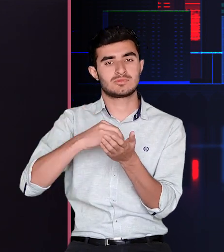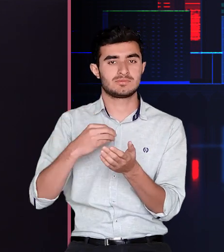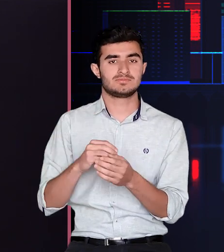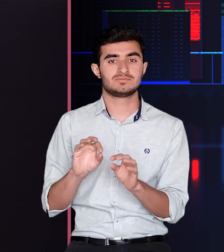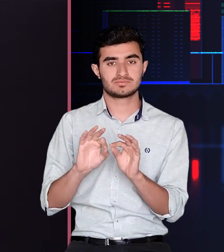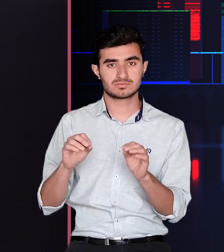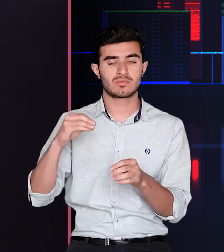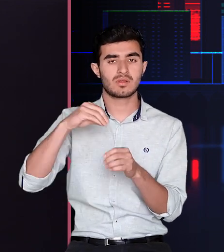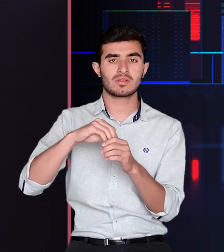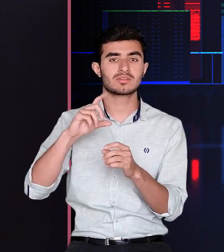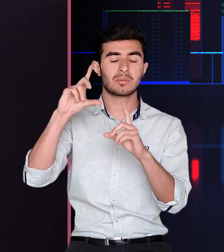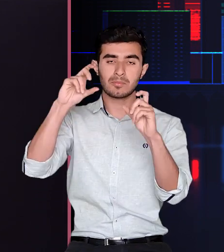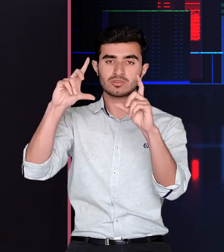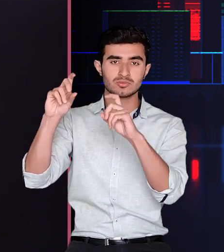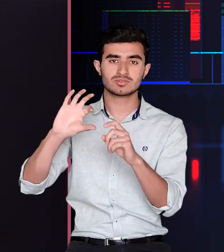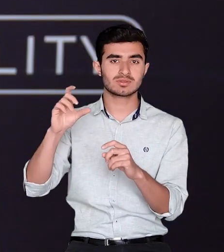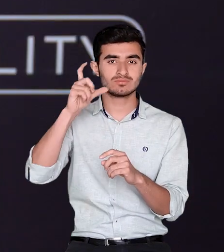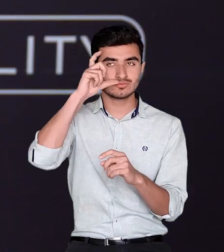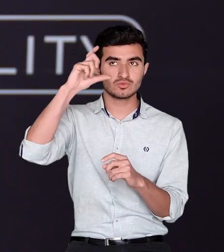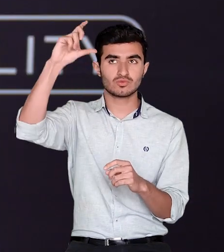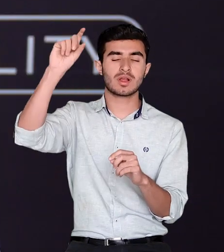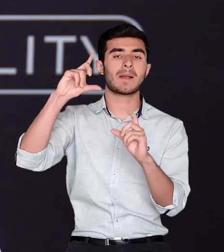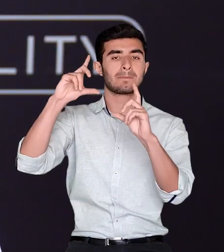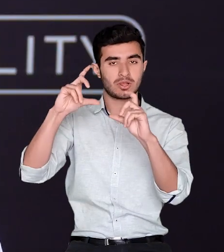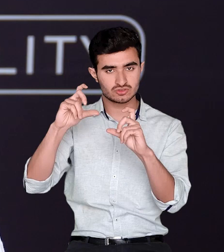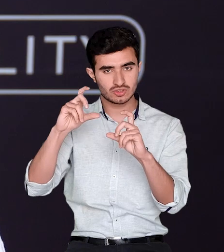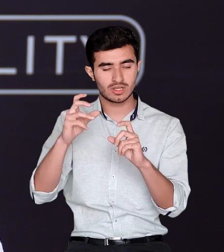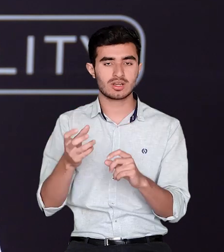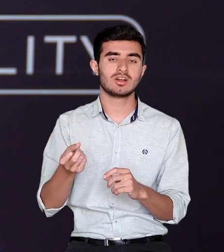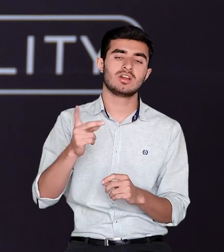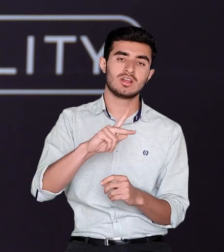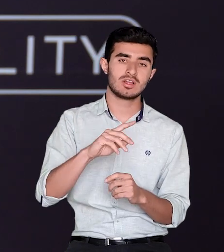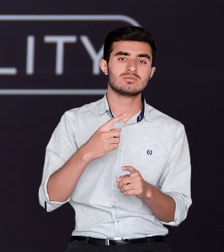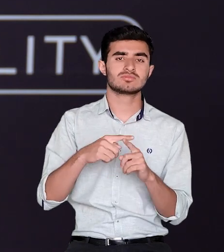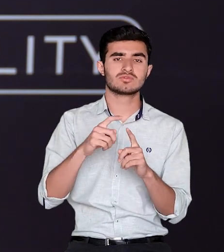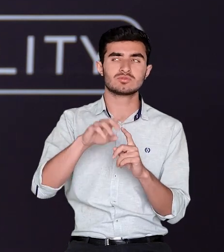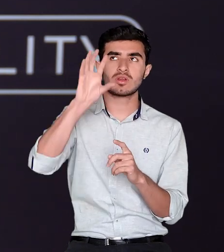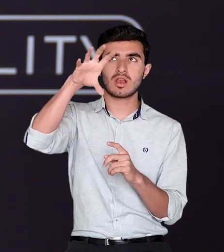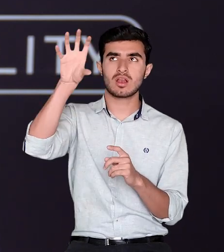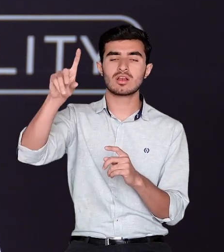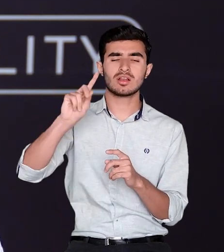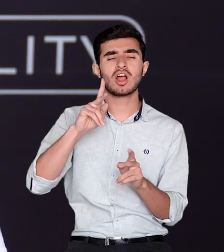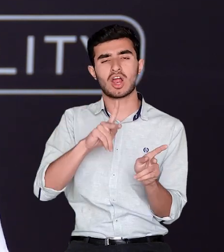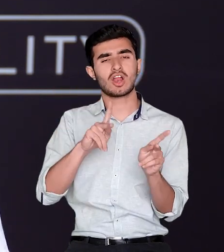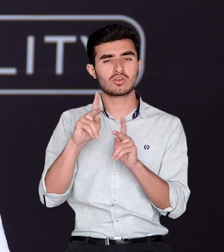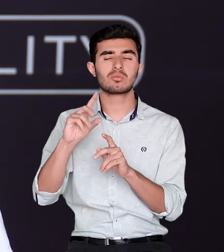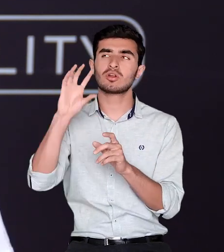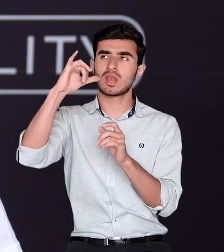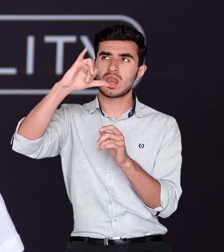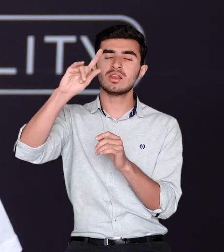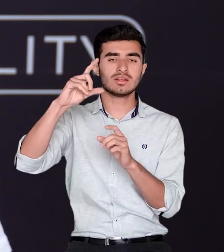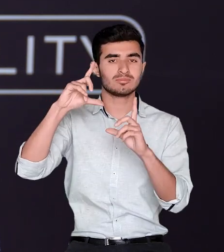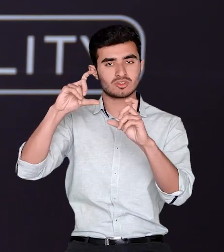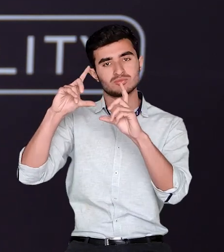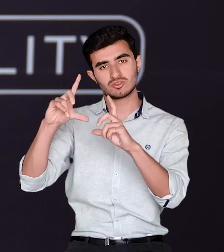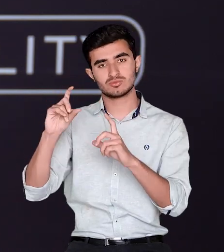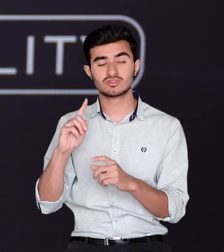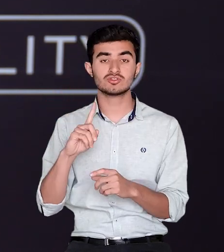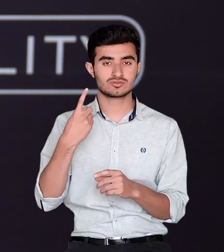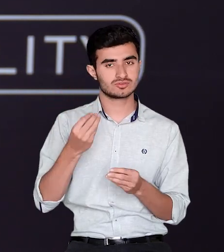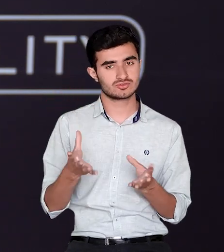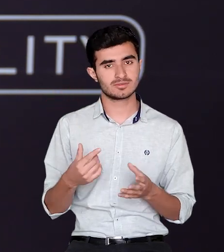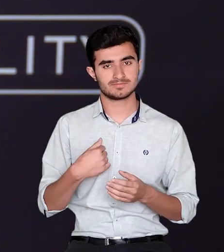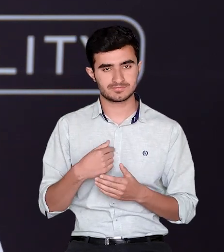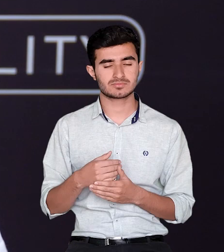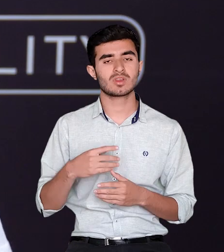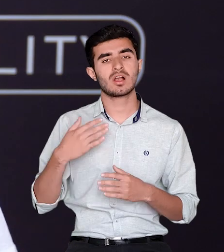जुपिटर्स की, ज़्यादा इतना हाई फाई नहीं था। तो आई स्टार्टेड फ्रॉम देयर। मुझे आहिस्ता आहिस्ता ज़्यादा शौक हुआ। फिर देन आई रियलाइज्ड कि